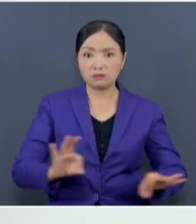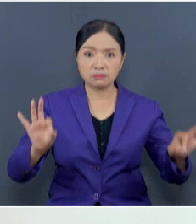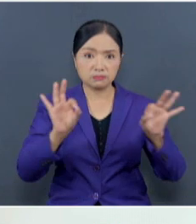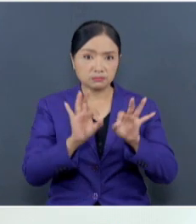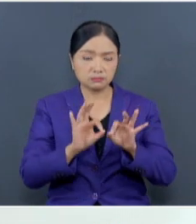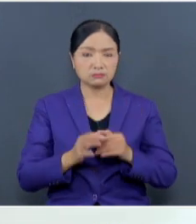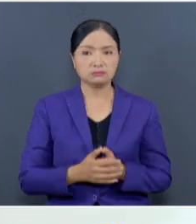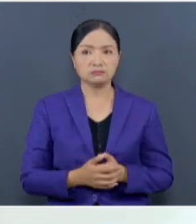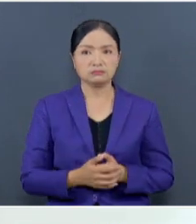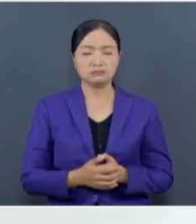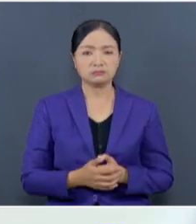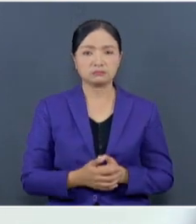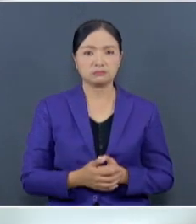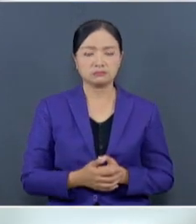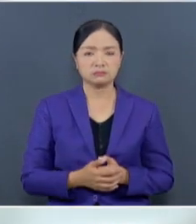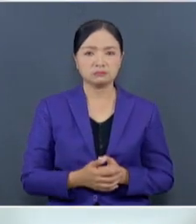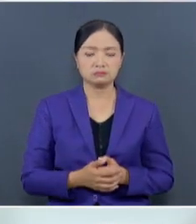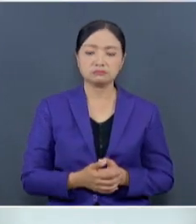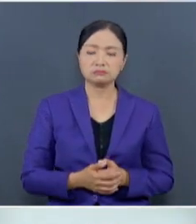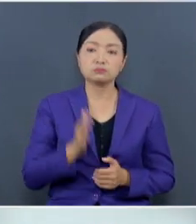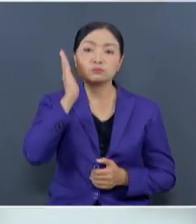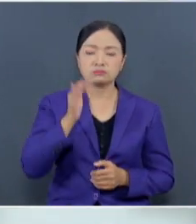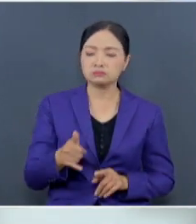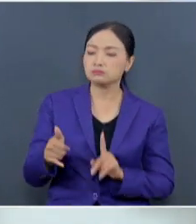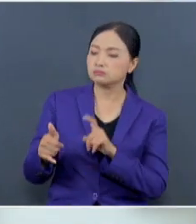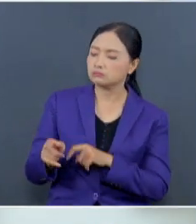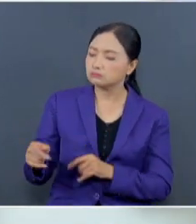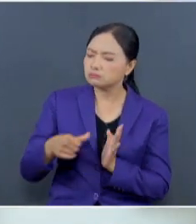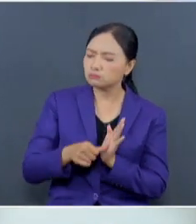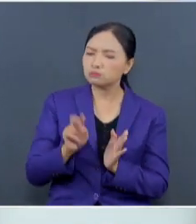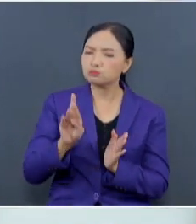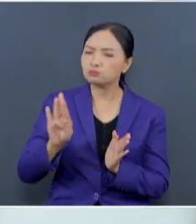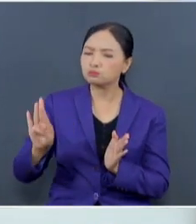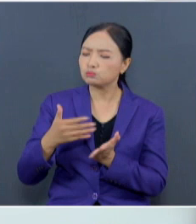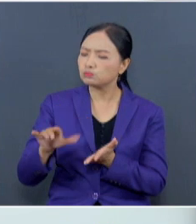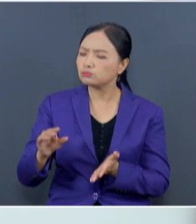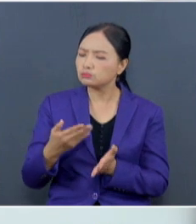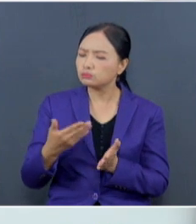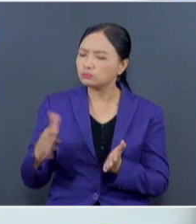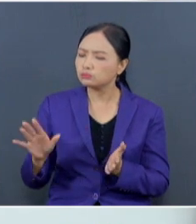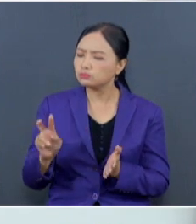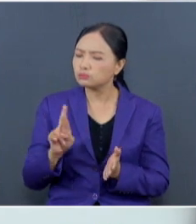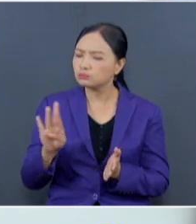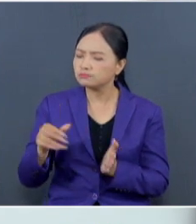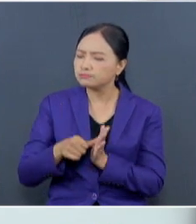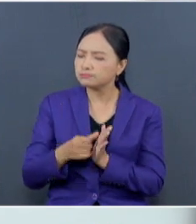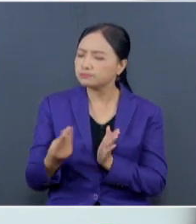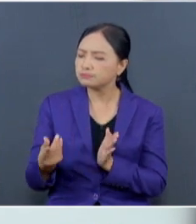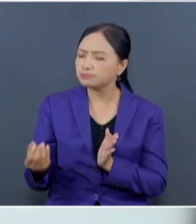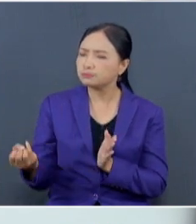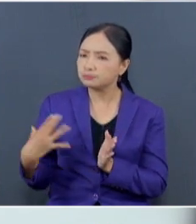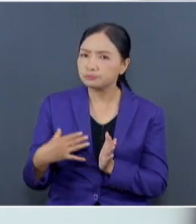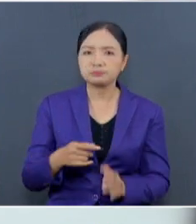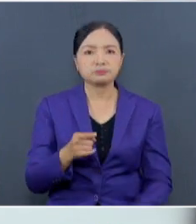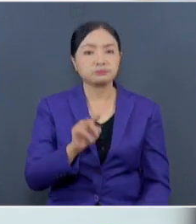ยฮะน้องมอสของเราก็ถามฮะบอกว่าเอ๊ะพี่เป็นหนี้นอกระบบเท่าไหร่ลูกหนี้รายนี้บอกกับทีมข่าวของเราฮะบอกว่าเป็นหนี้นอกระ